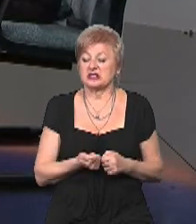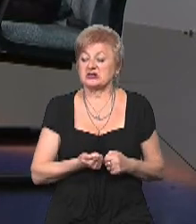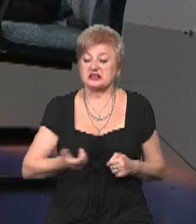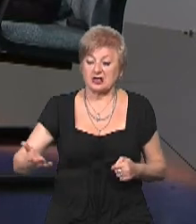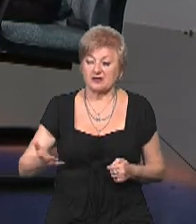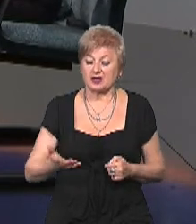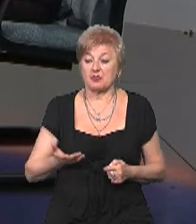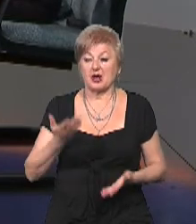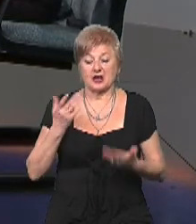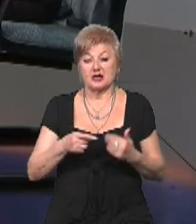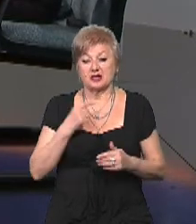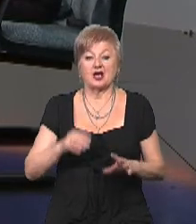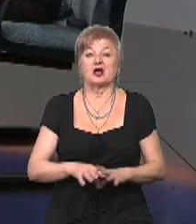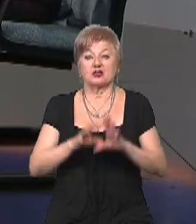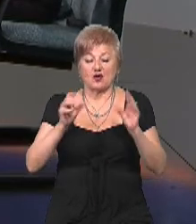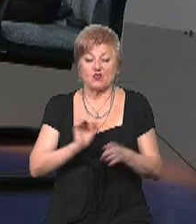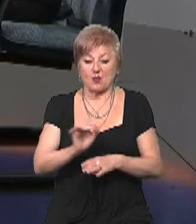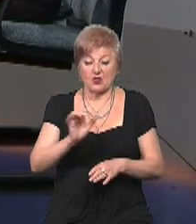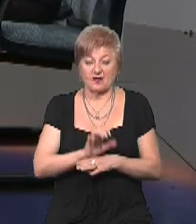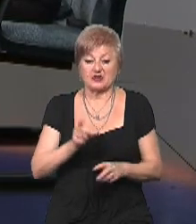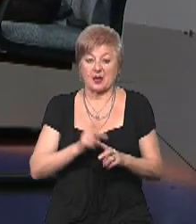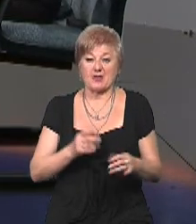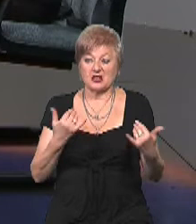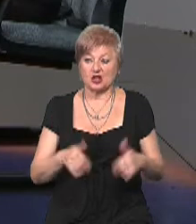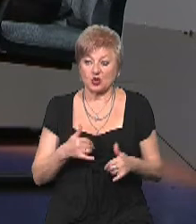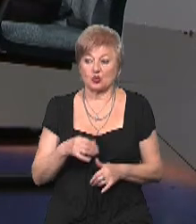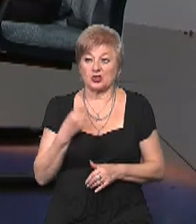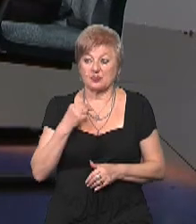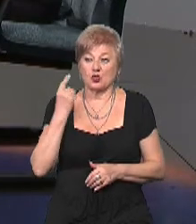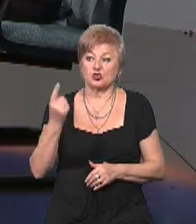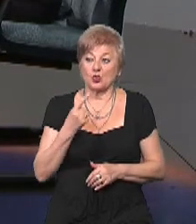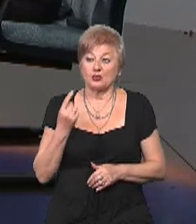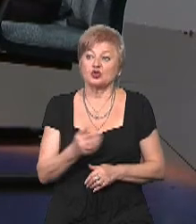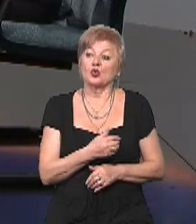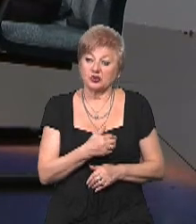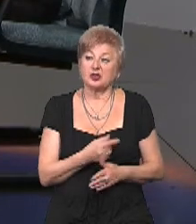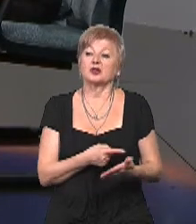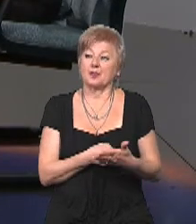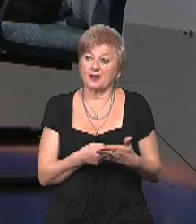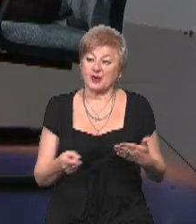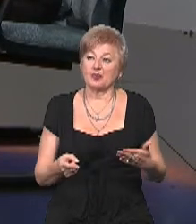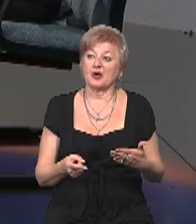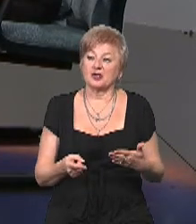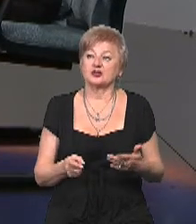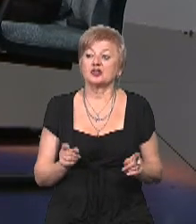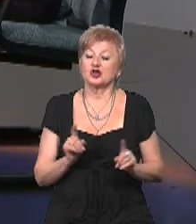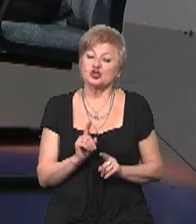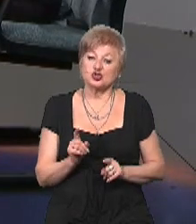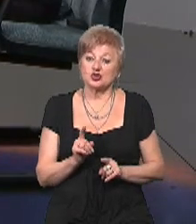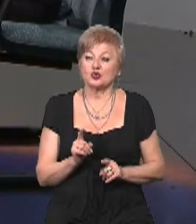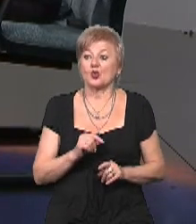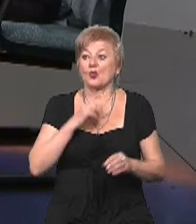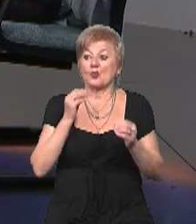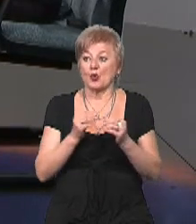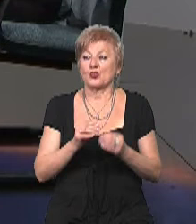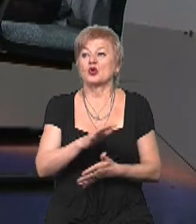Если говорить в целом про горно-металлургический комплекс Запорожской области, то хотелось бы отметить, конечно же, традиционно, что